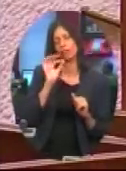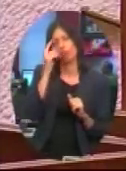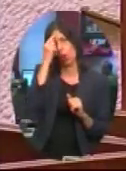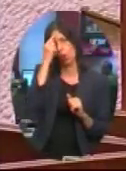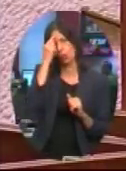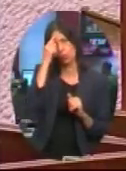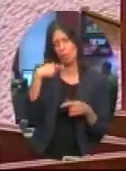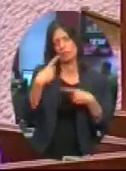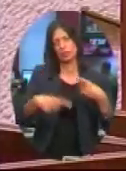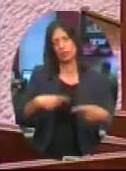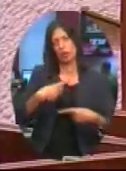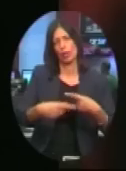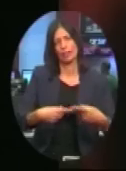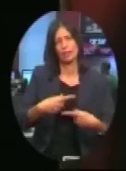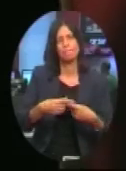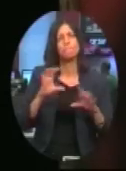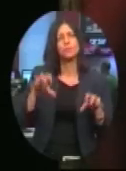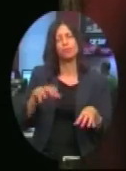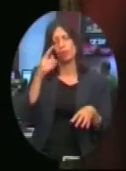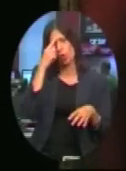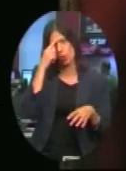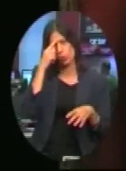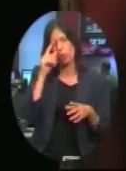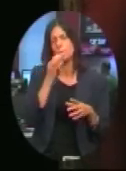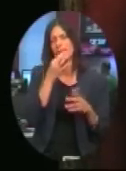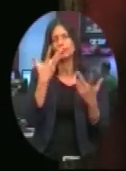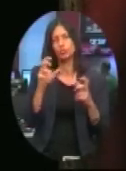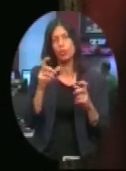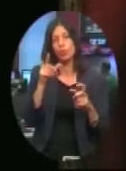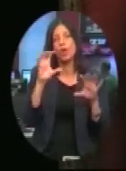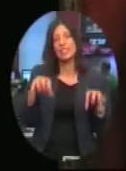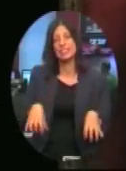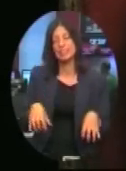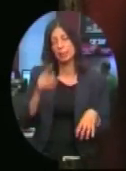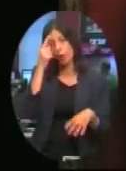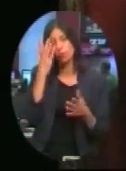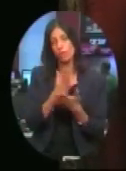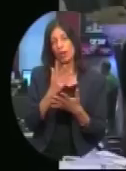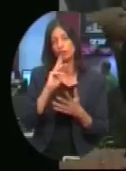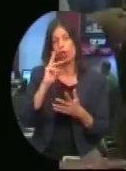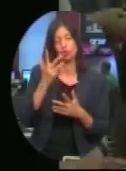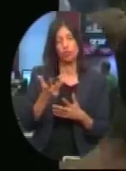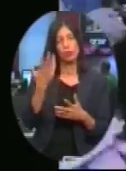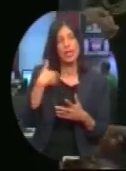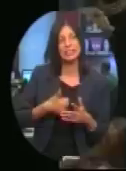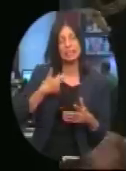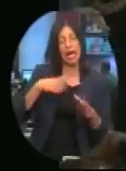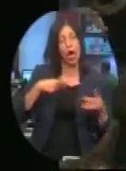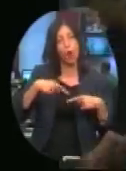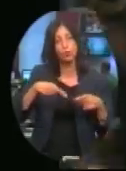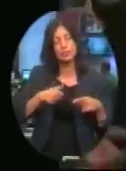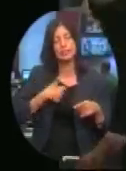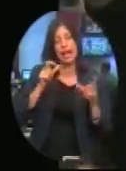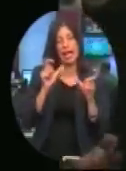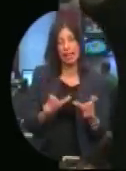נשיא הודו מוכרג'י, בן 80, מכהן כנשיא הודו בשלוש השנים האחרונות. בעבר כיהן כשר החוץ, שר ההגנה, שר